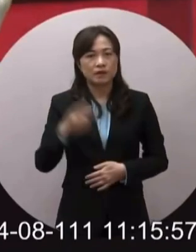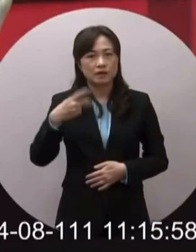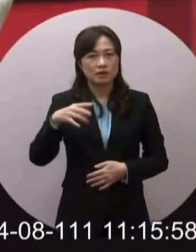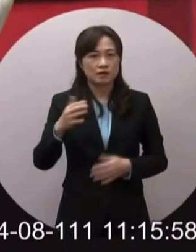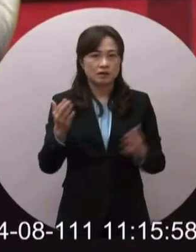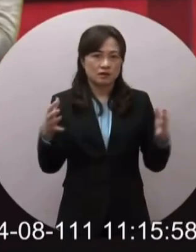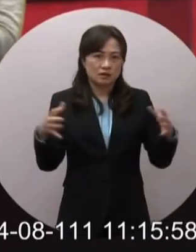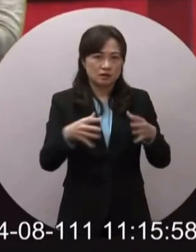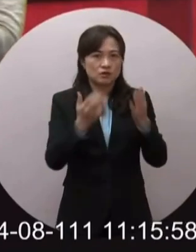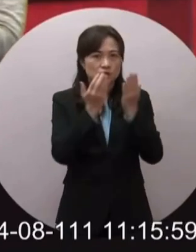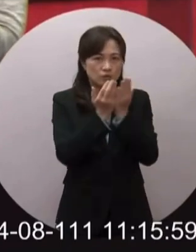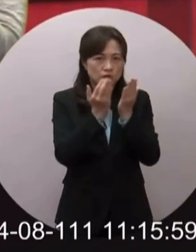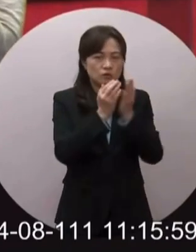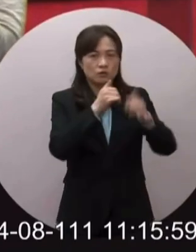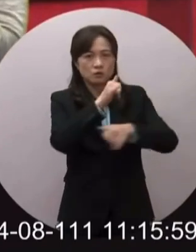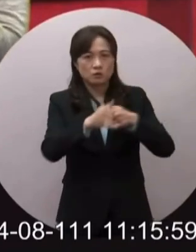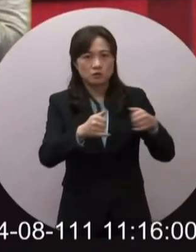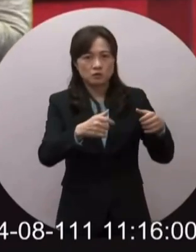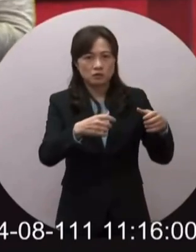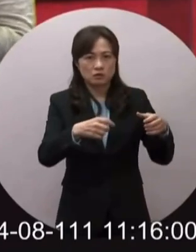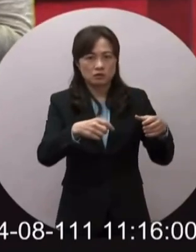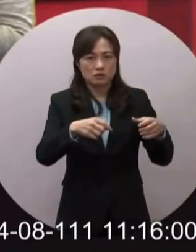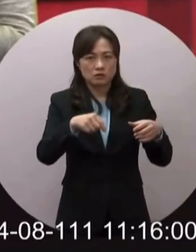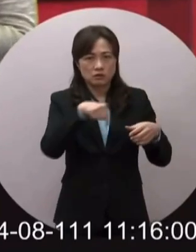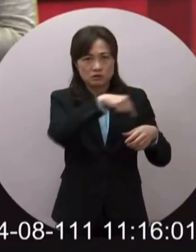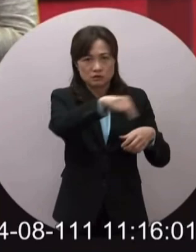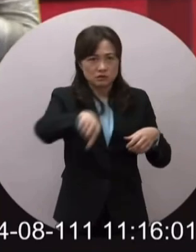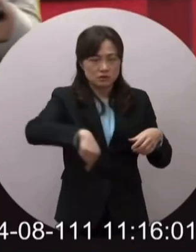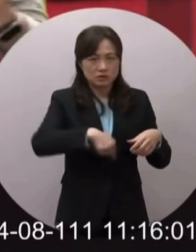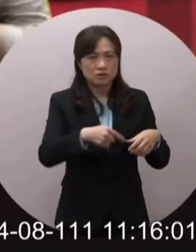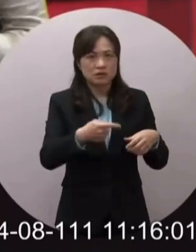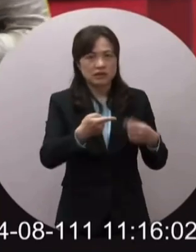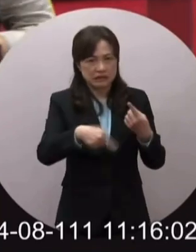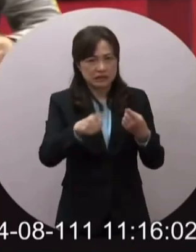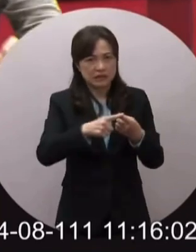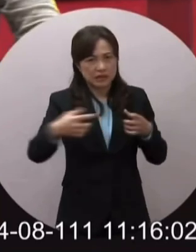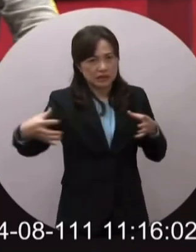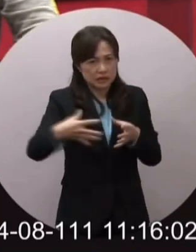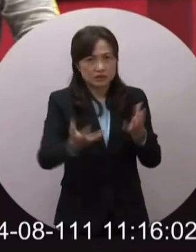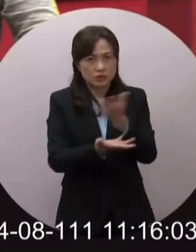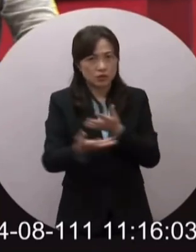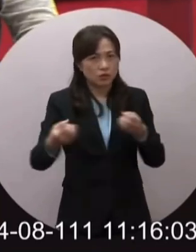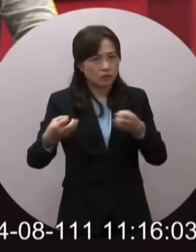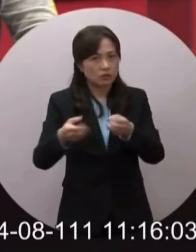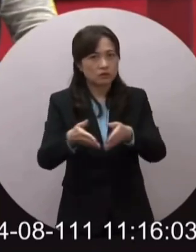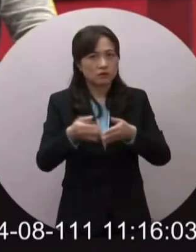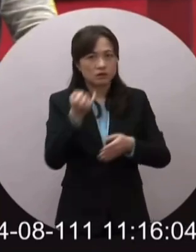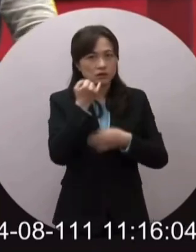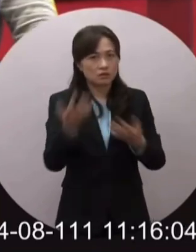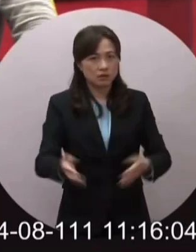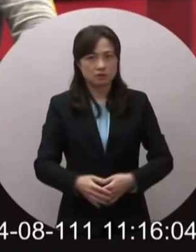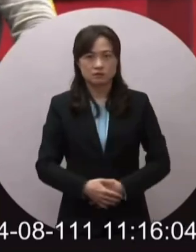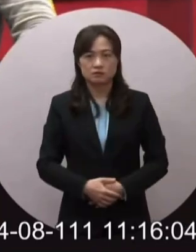就学圈，我觉得都可以比较紧密的做一些相关的讨论。你院长跟部长可以答应吗？